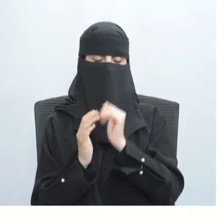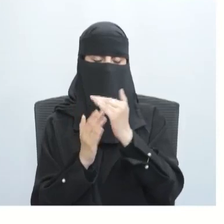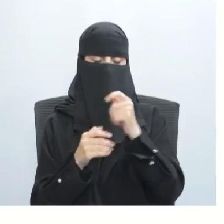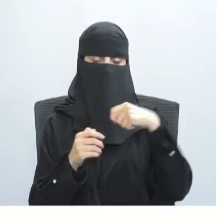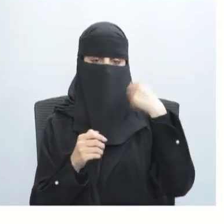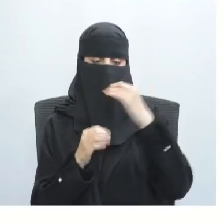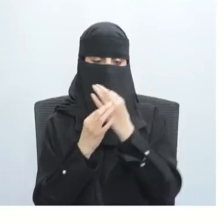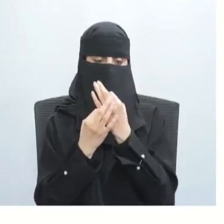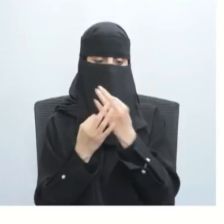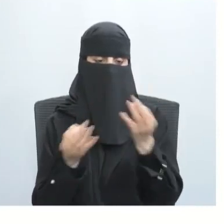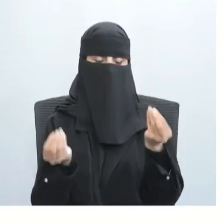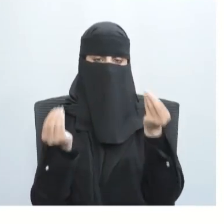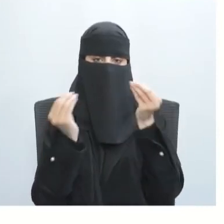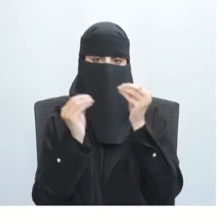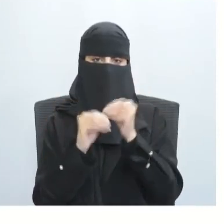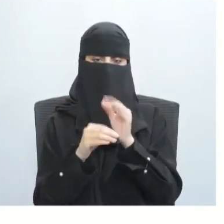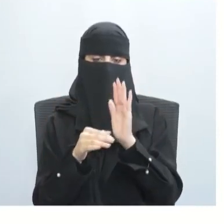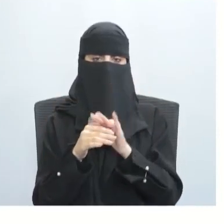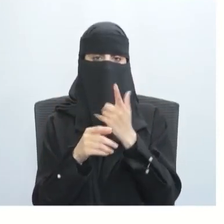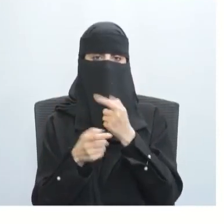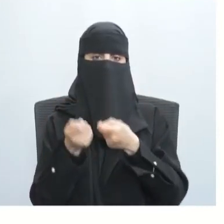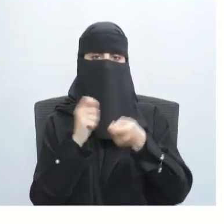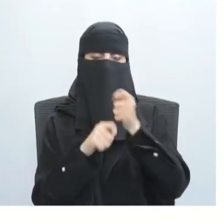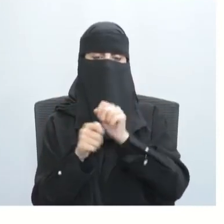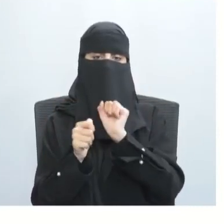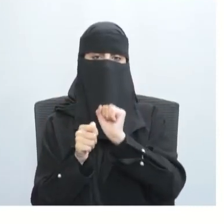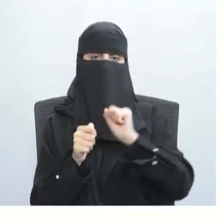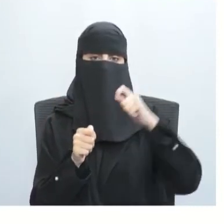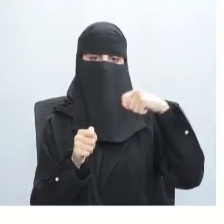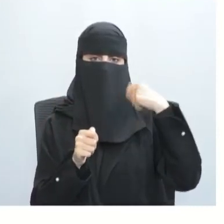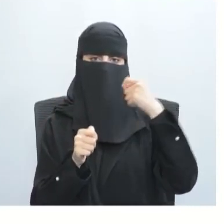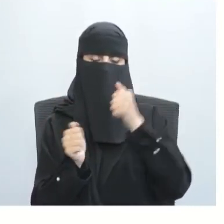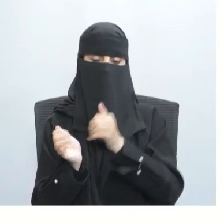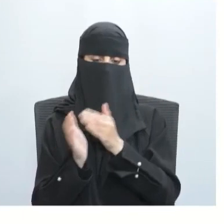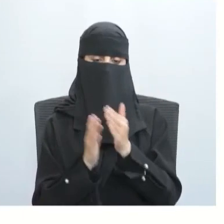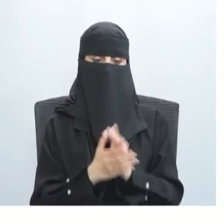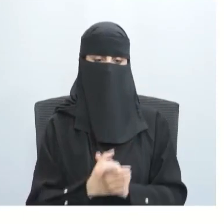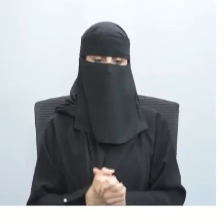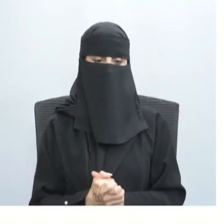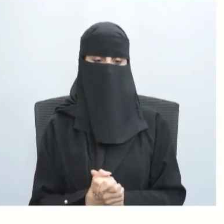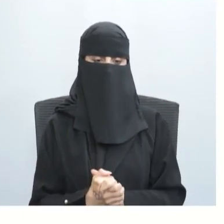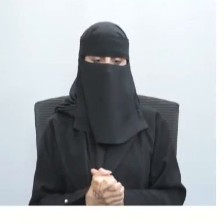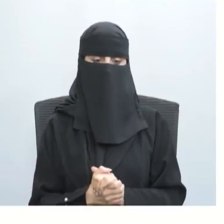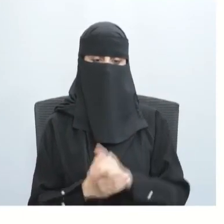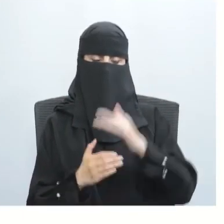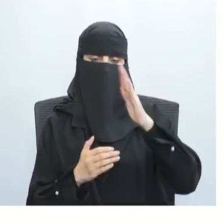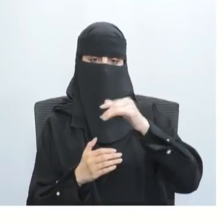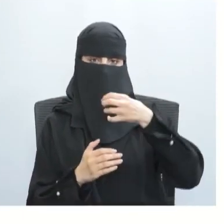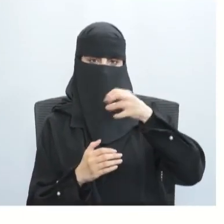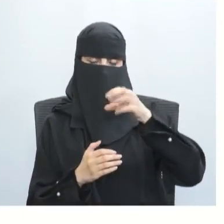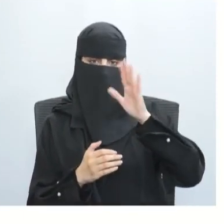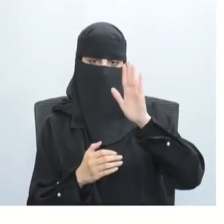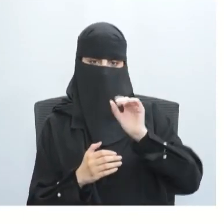جميع اداء الادوات المطلوبه لمعالجه ملفات المشروع كذلك في الجزء هذا موجود